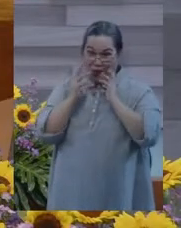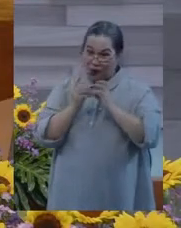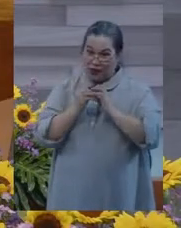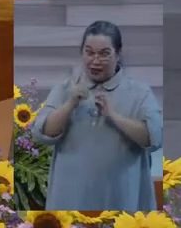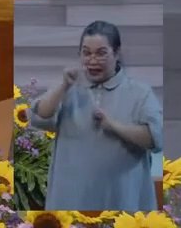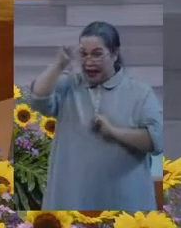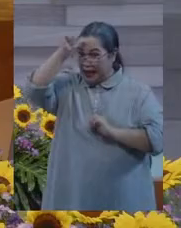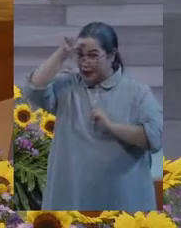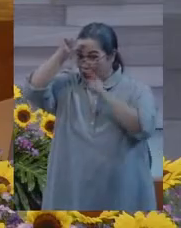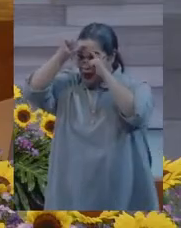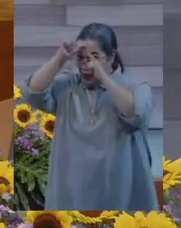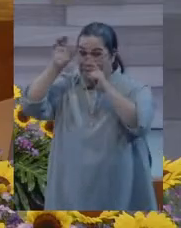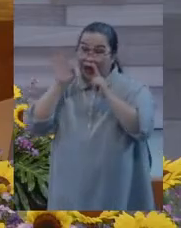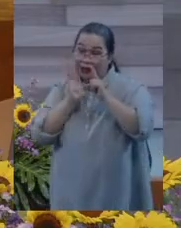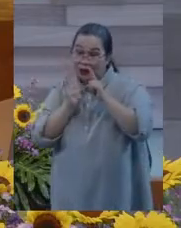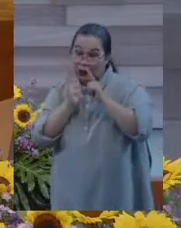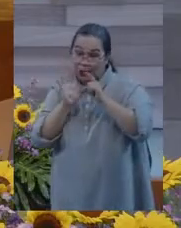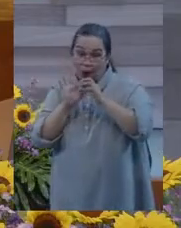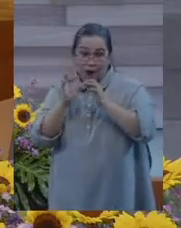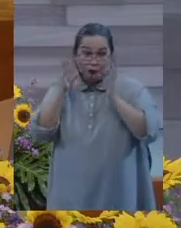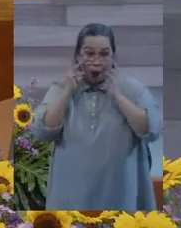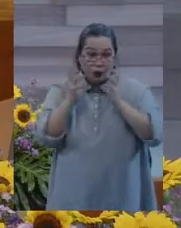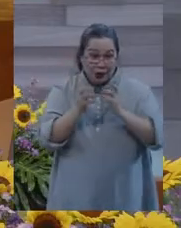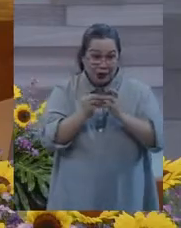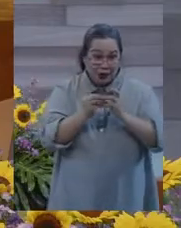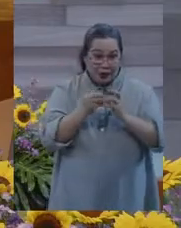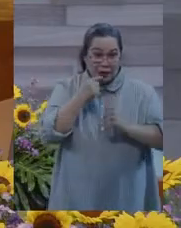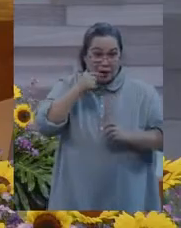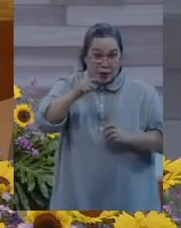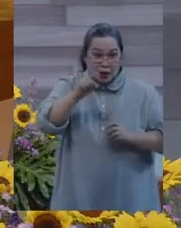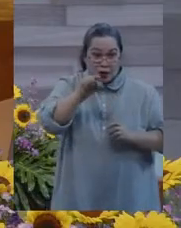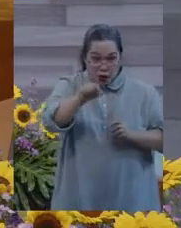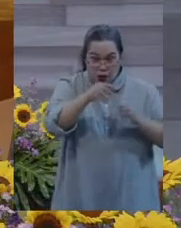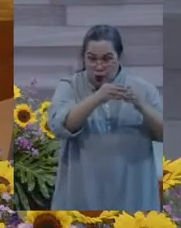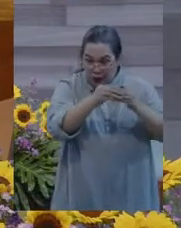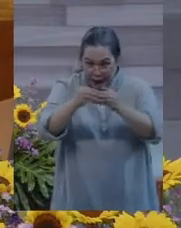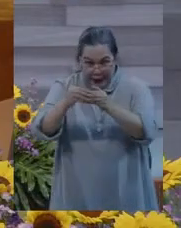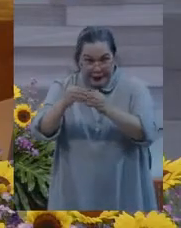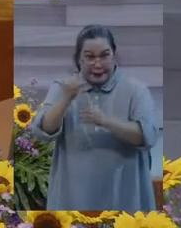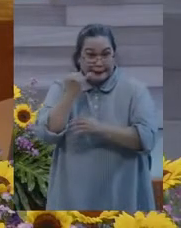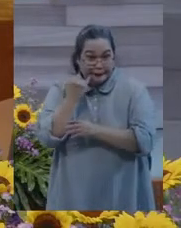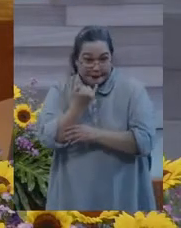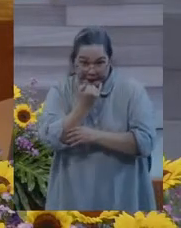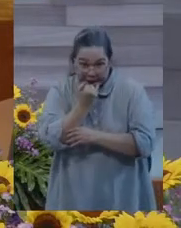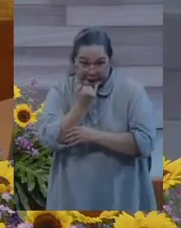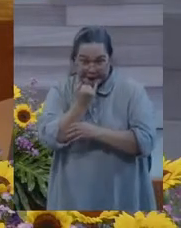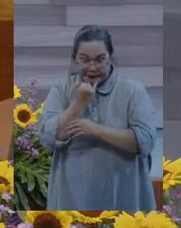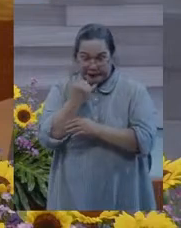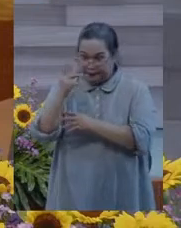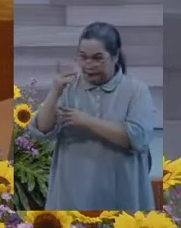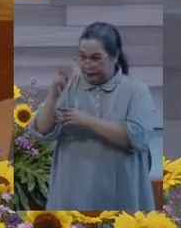Aaron. Si Moses and Aaron ang itinalaga ng Diyos na mamuno sa Israel. Sabi ni Korah at ng kanyang mga